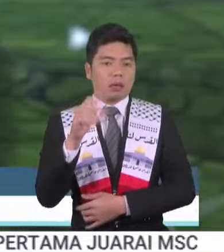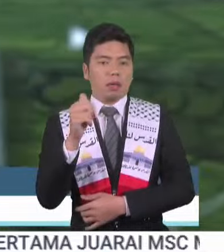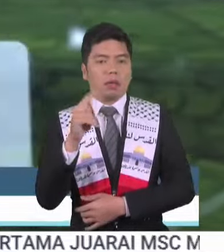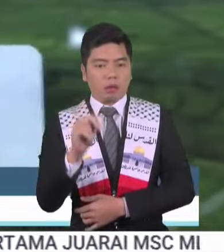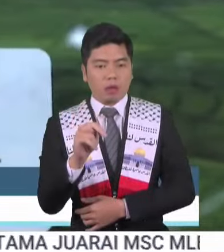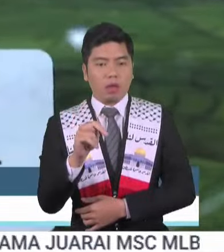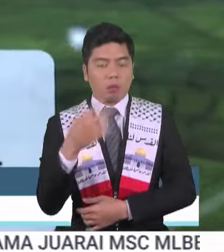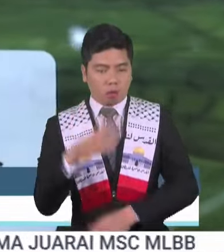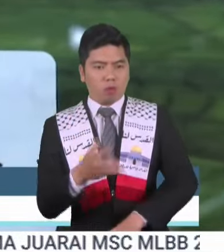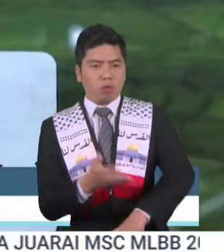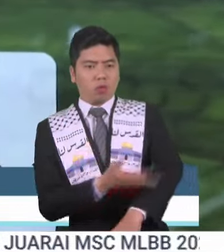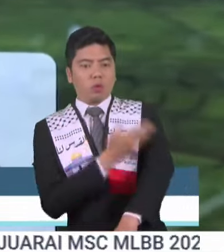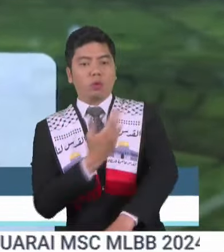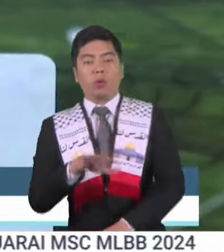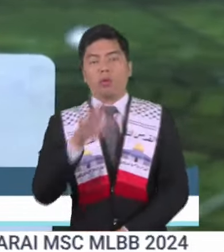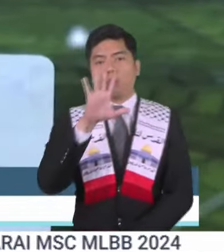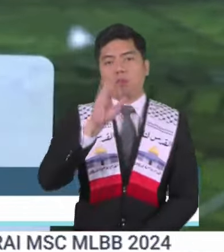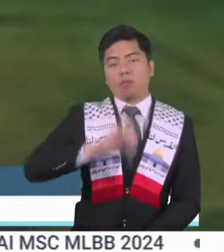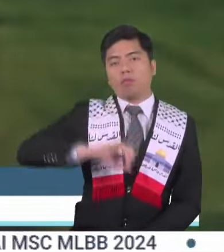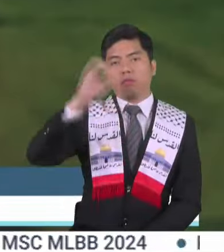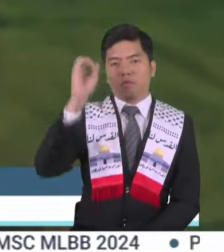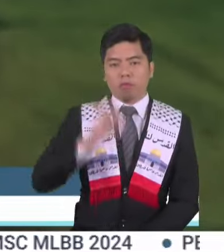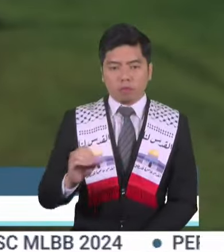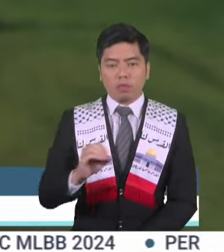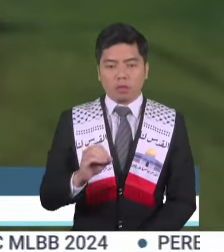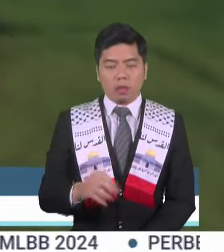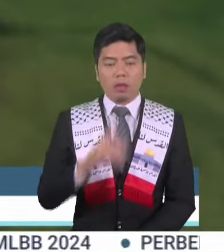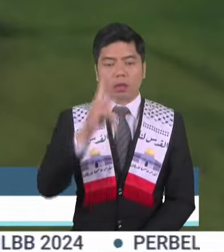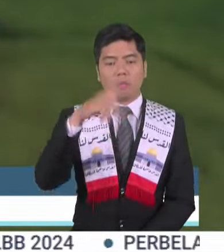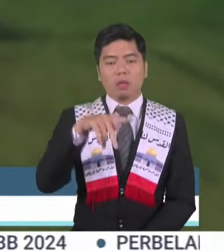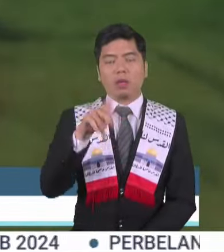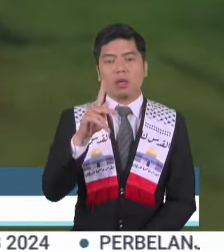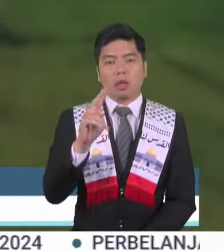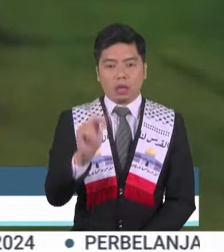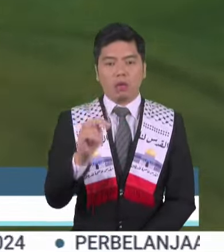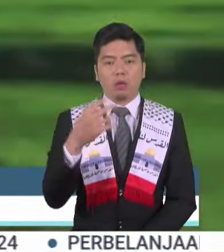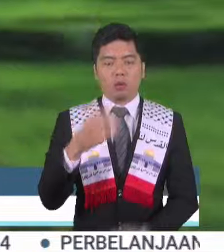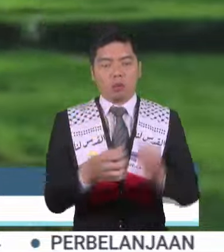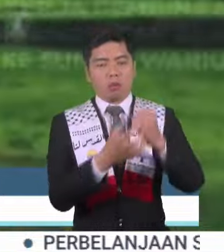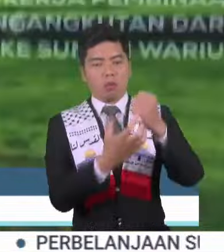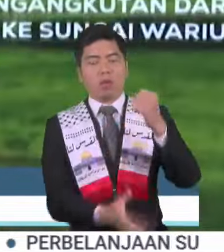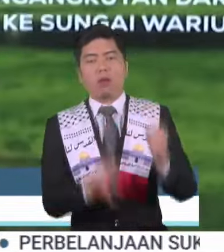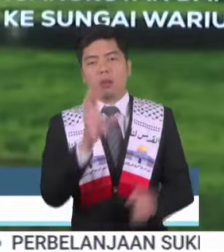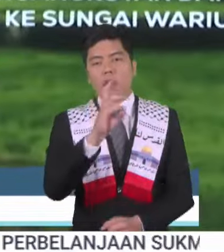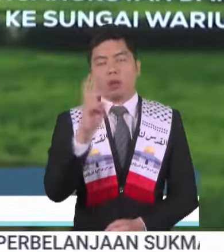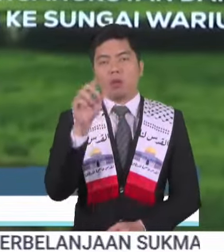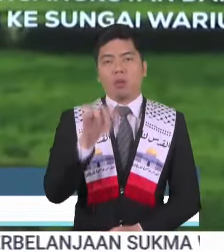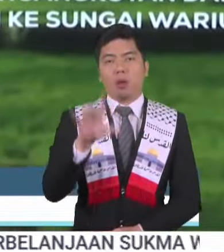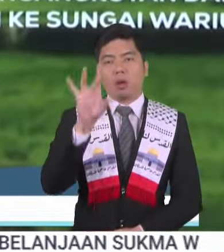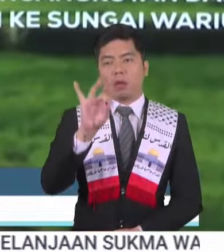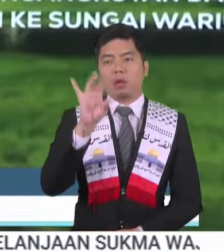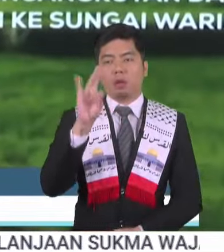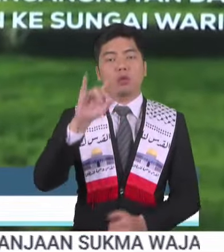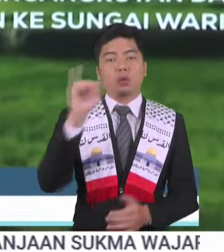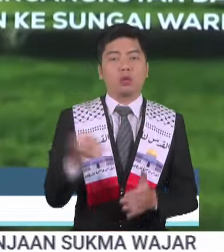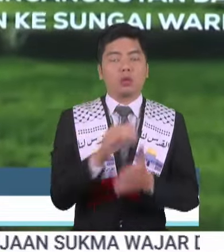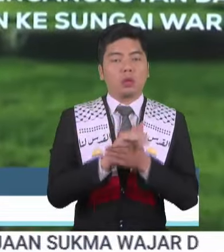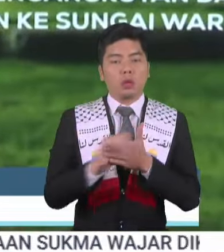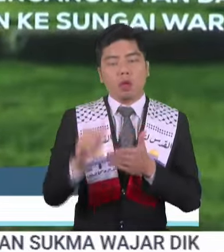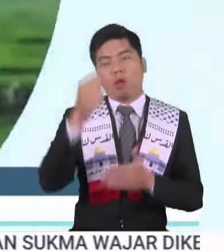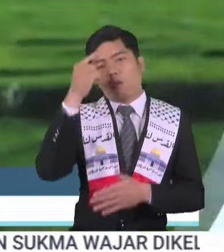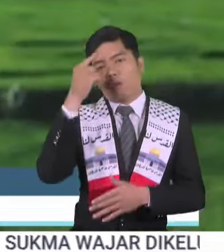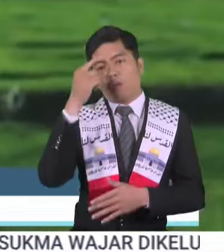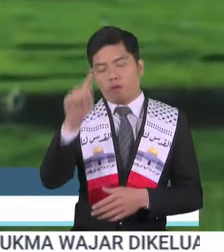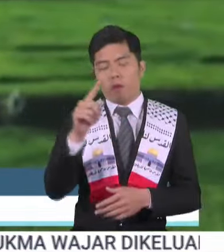pengeluaran padi melonjak 50%. KPKM juga memperuntukkan 66.87 juta ringgit